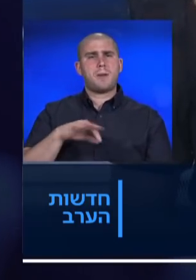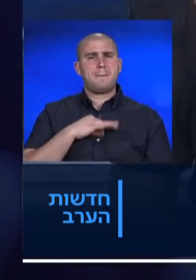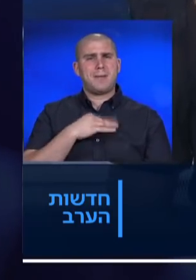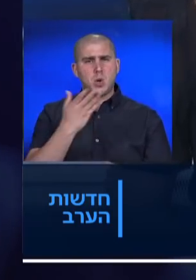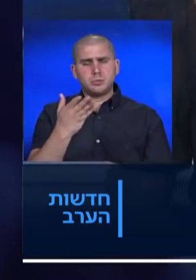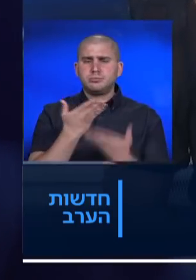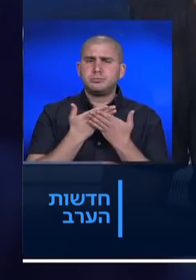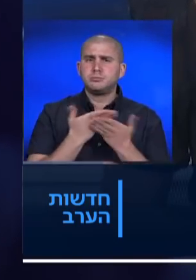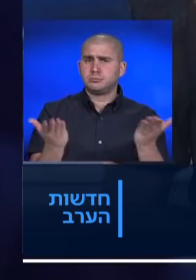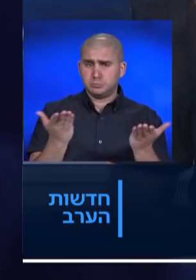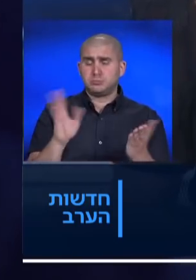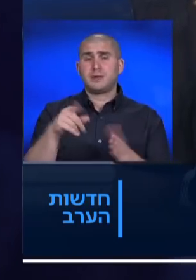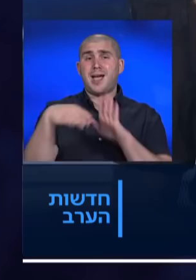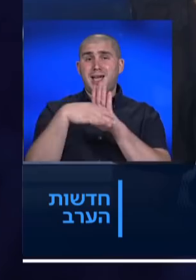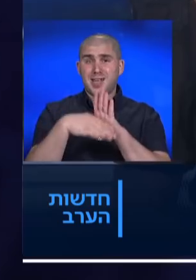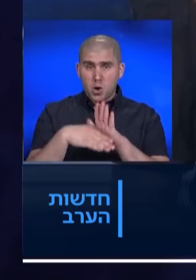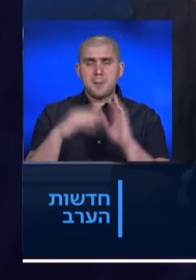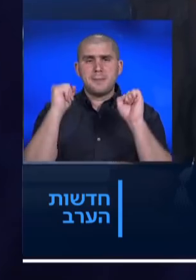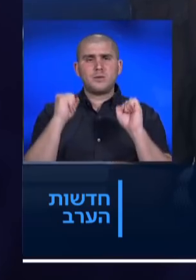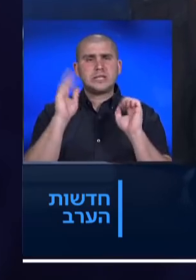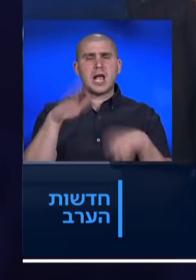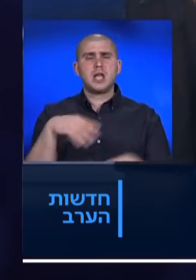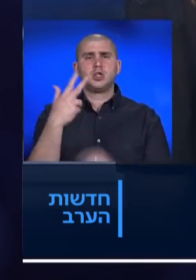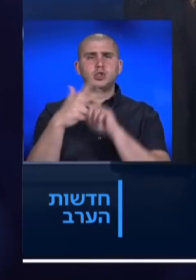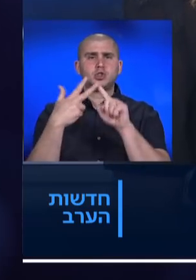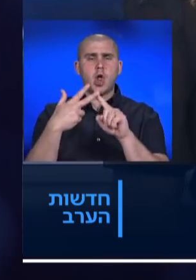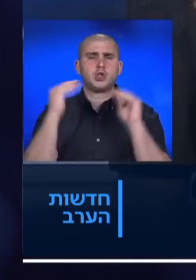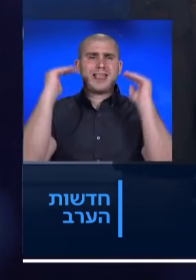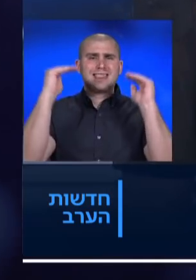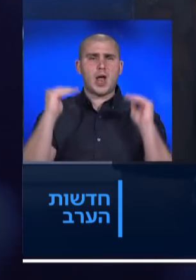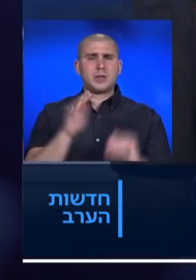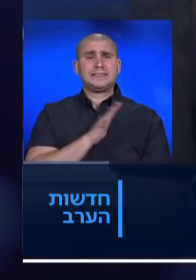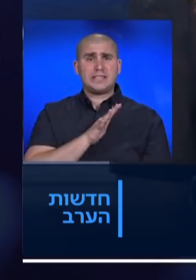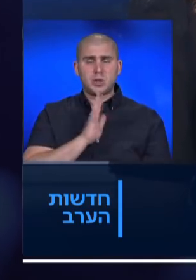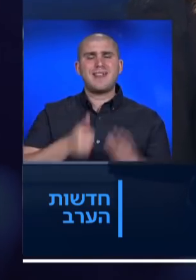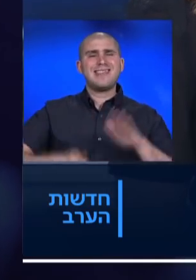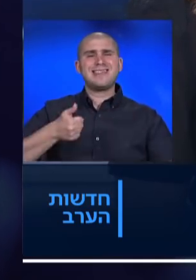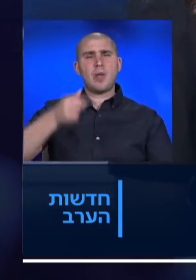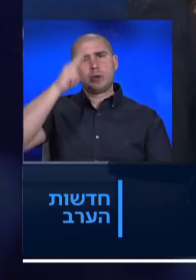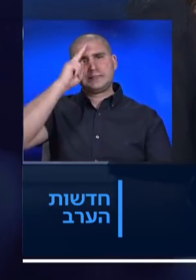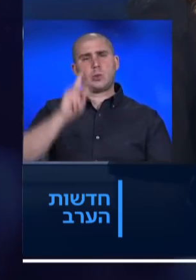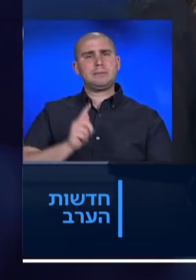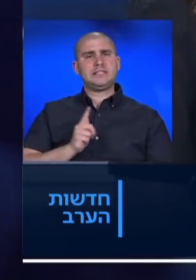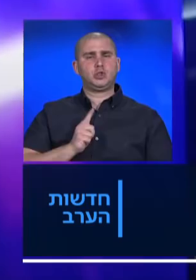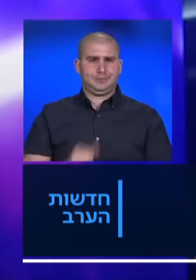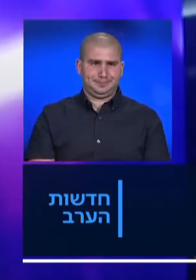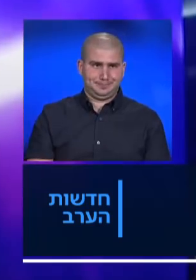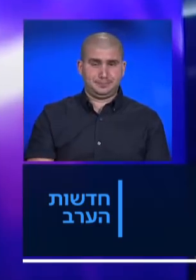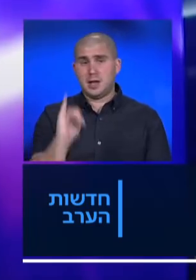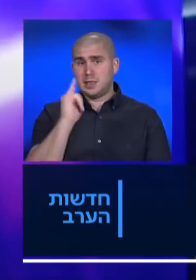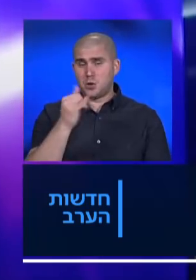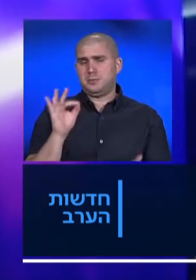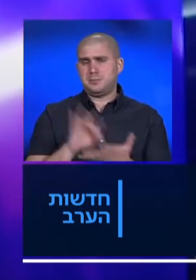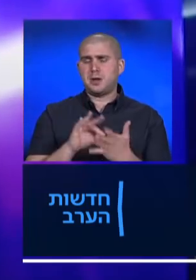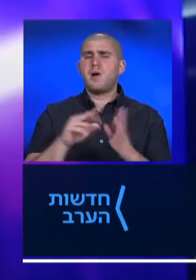כי ההנחיות יהיו מבוססות על שלוש דרגות סיכון ועל ניהול סיכונים אישי. נכון, מיכל, במסגרת החזרה